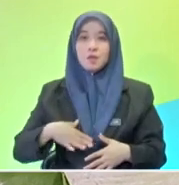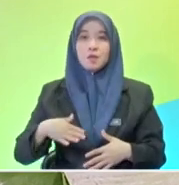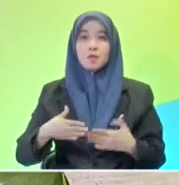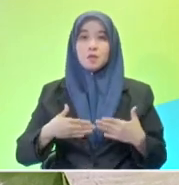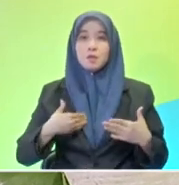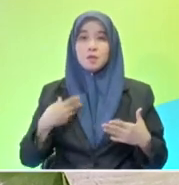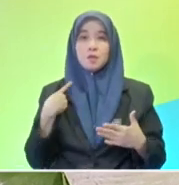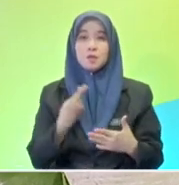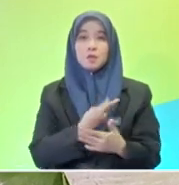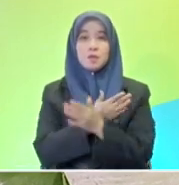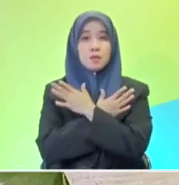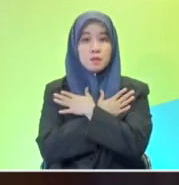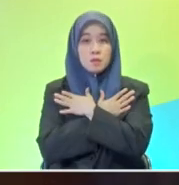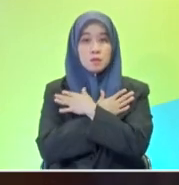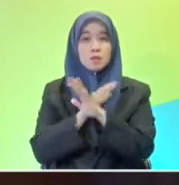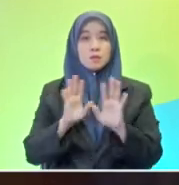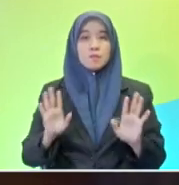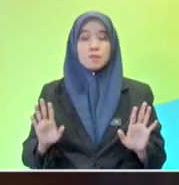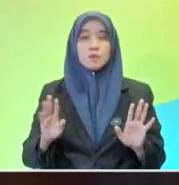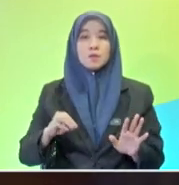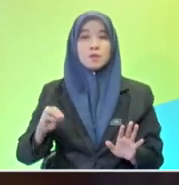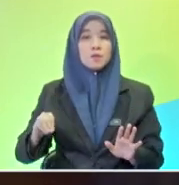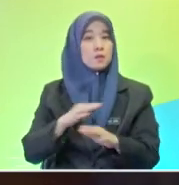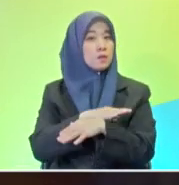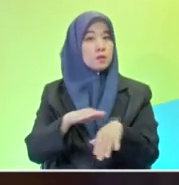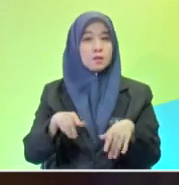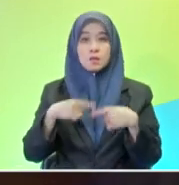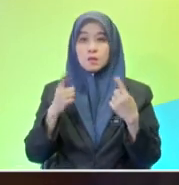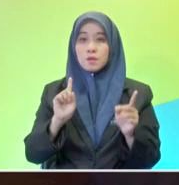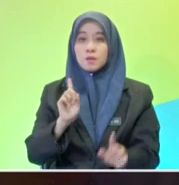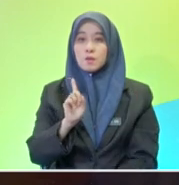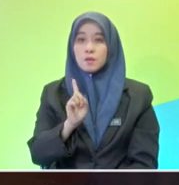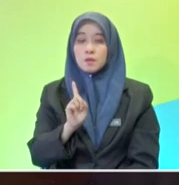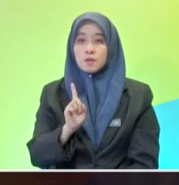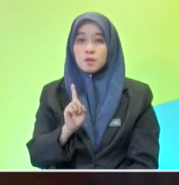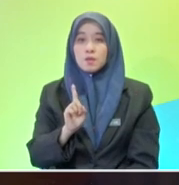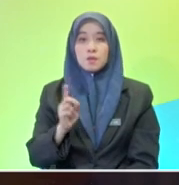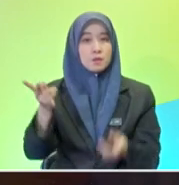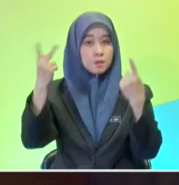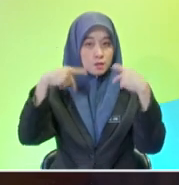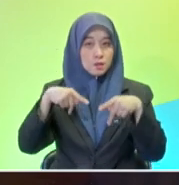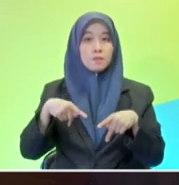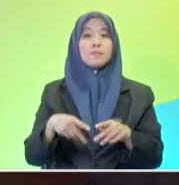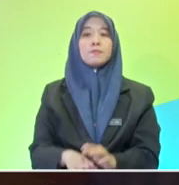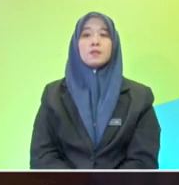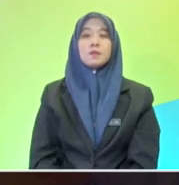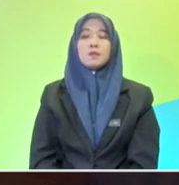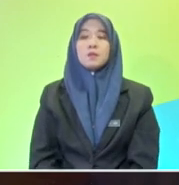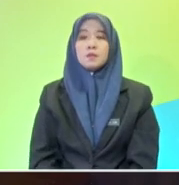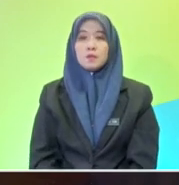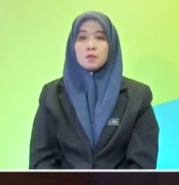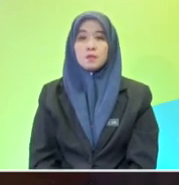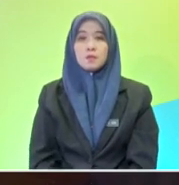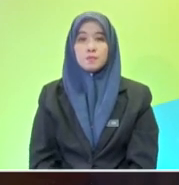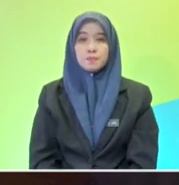berehat sebentar boleh tak Cikgu Oke Okey murid-murid jangan ke mana-mana tah kembali lagi ke slot prasekolah hanya di did TV KPM jumpa